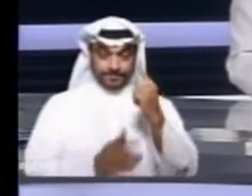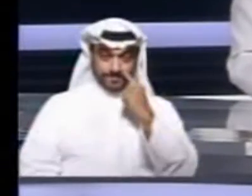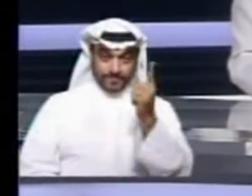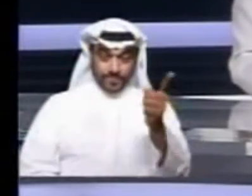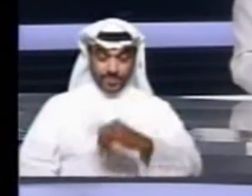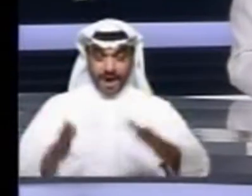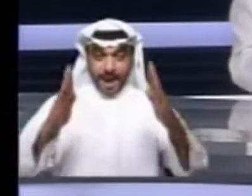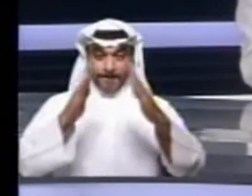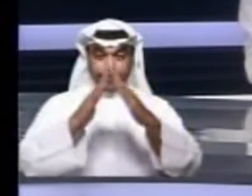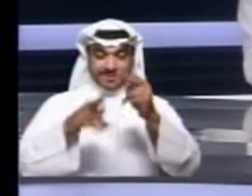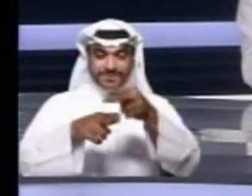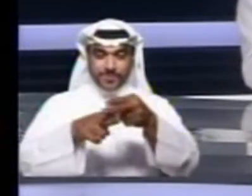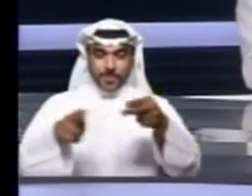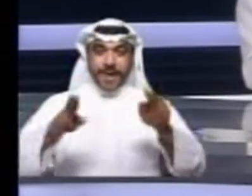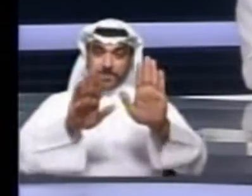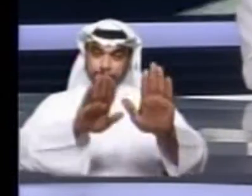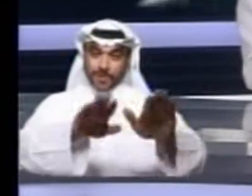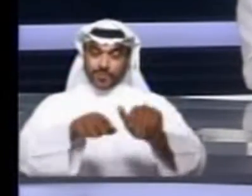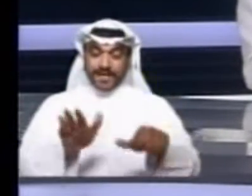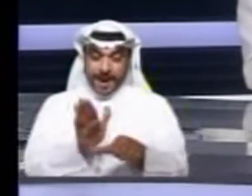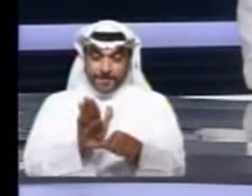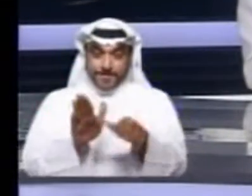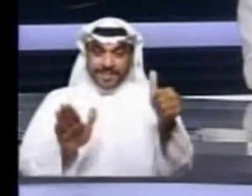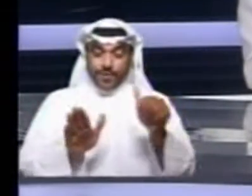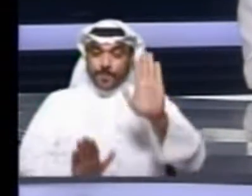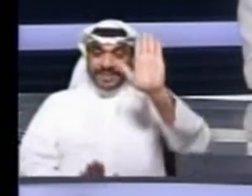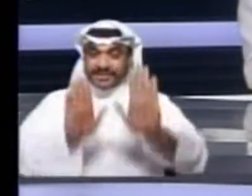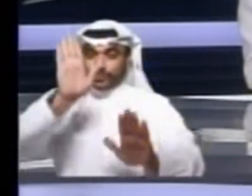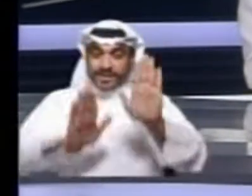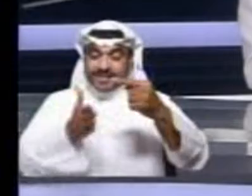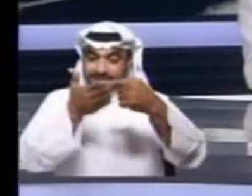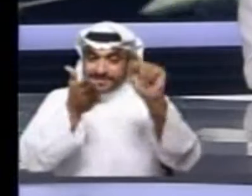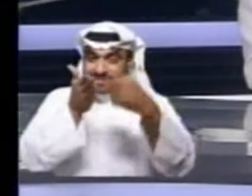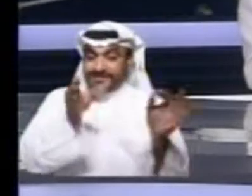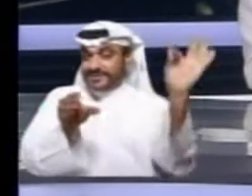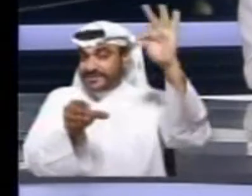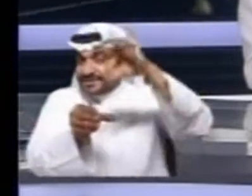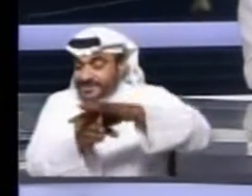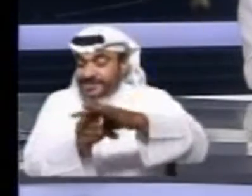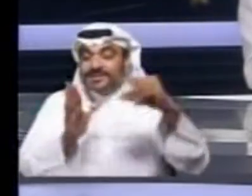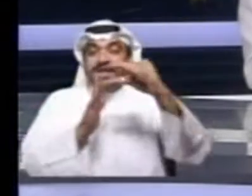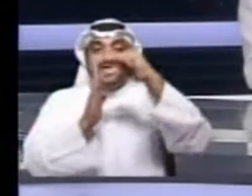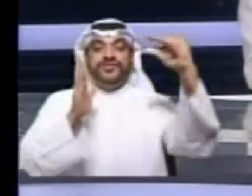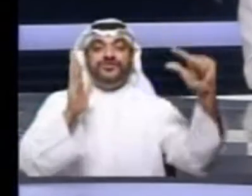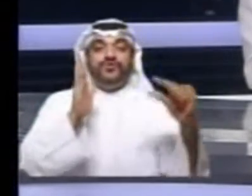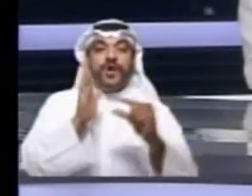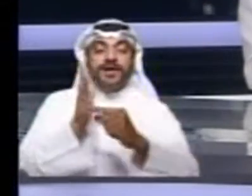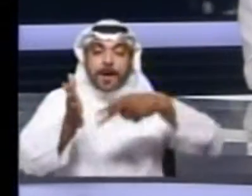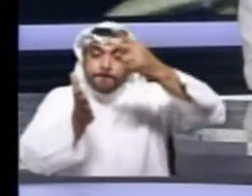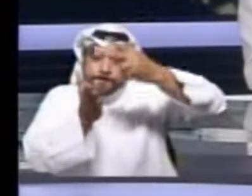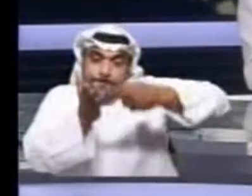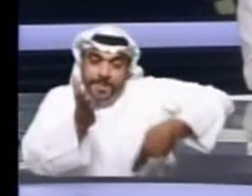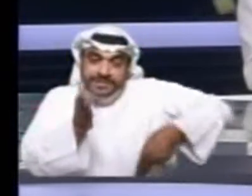المصريون المقيمون في الكويت بدأوا اليوم عملية التصويت على بعض التعديلات الدستورية التي أقرها مجلس النواب